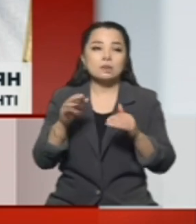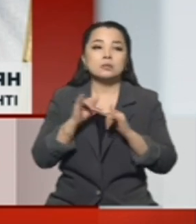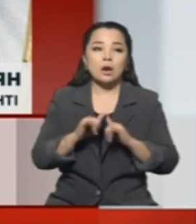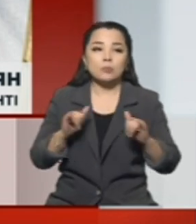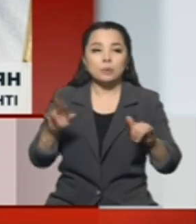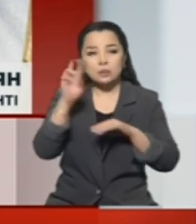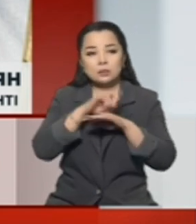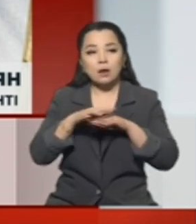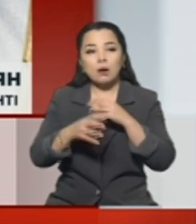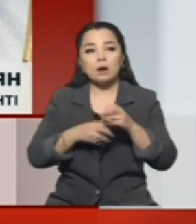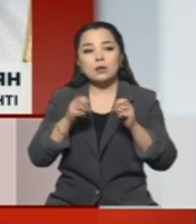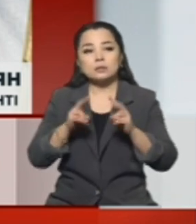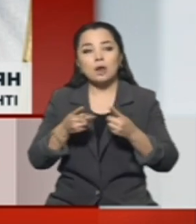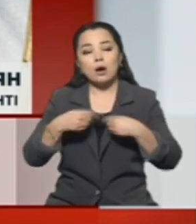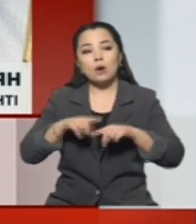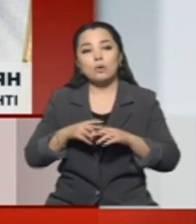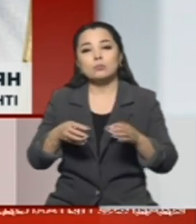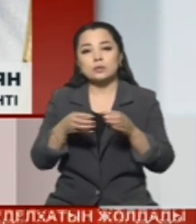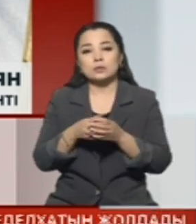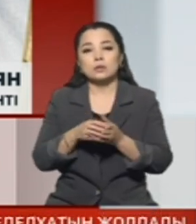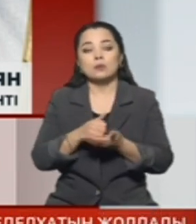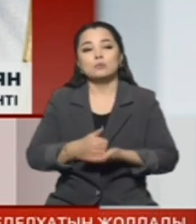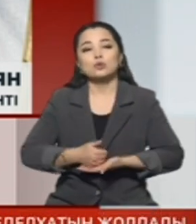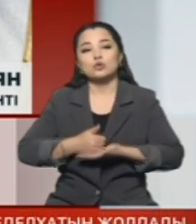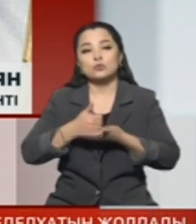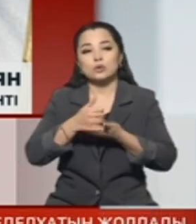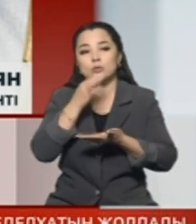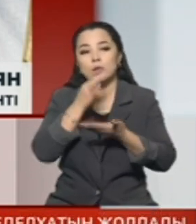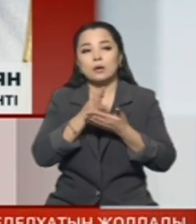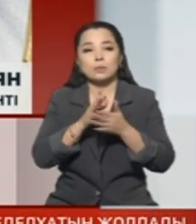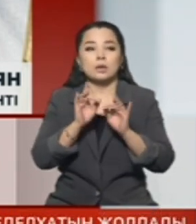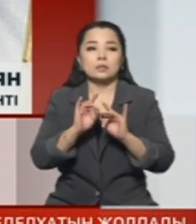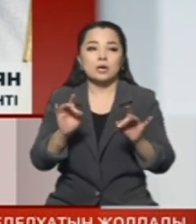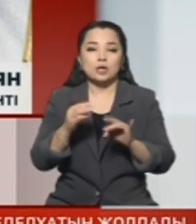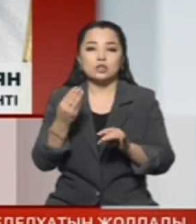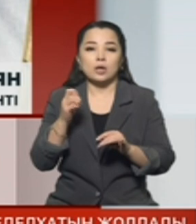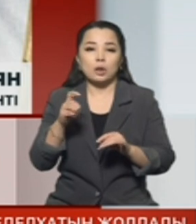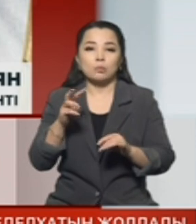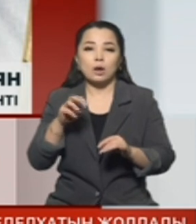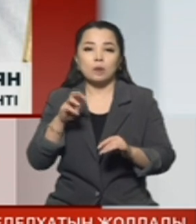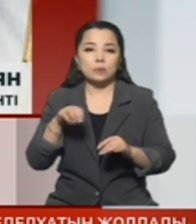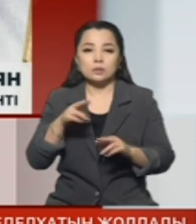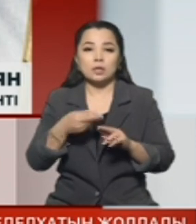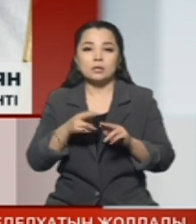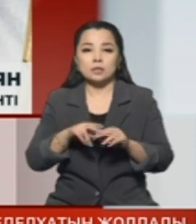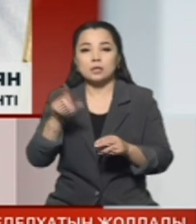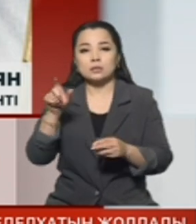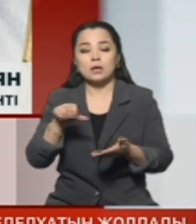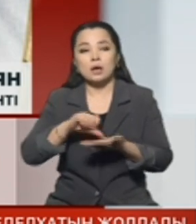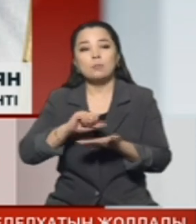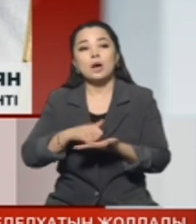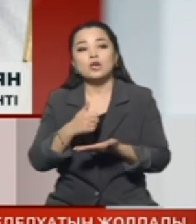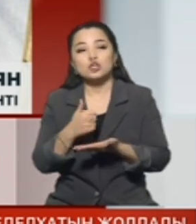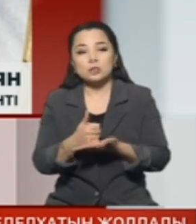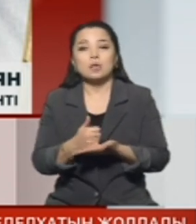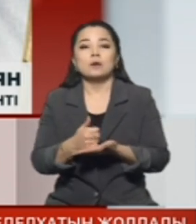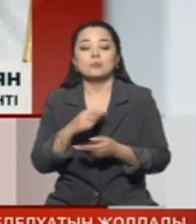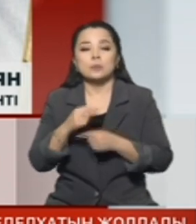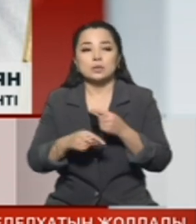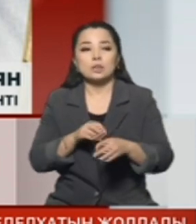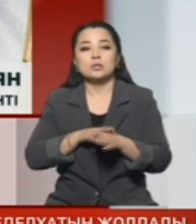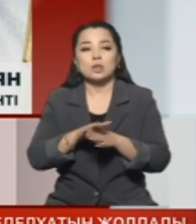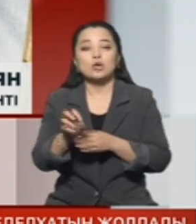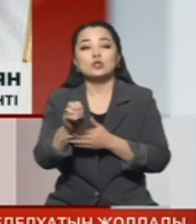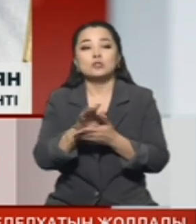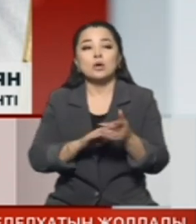және халықаралық қауымдастықтың беделді мүшесі екенін атап өтіп, Шейх Мохаммед бен Заид әл Нахаянның басшылығымен әмірліктердің